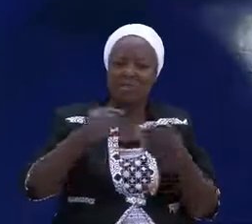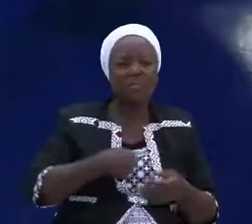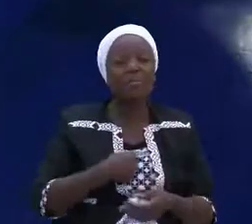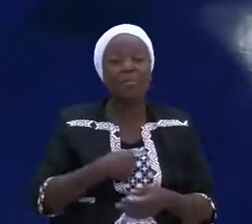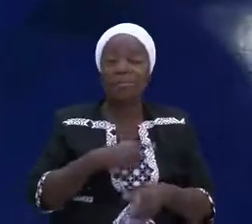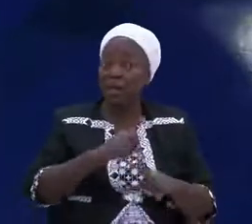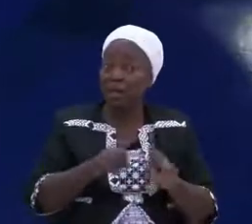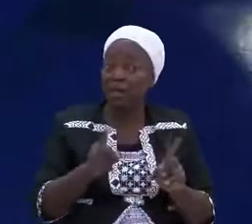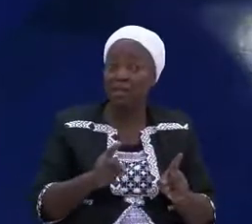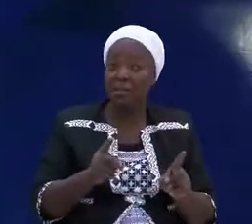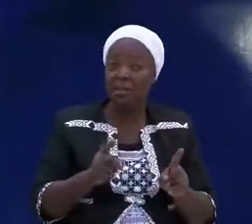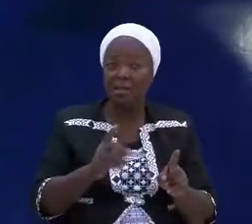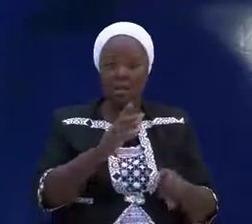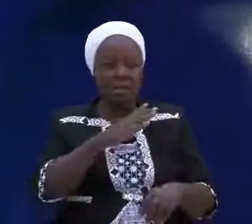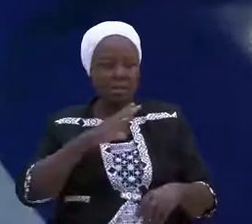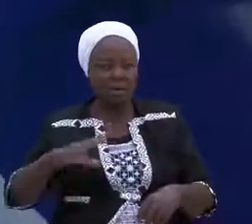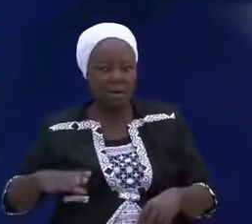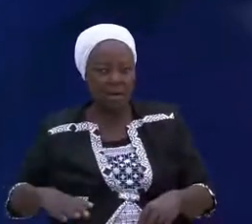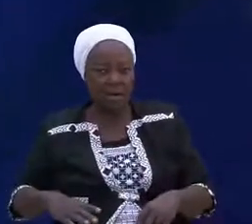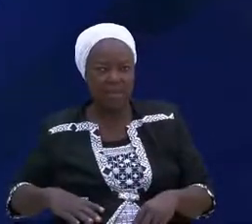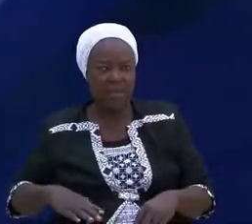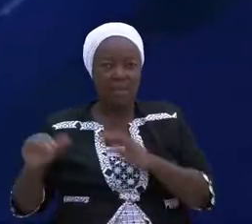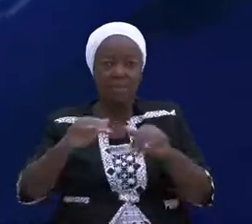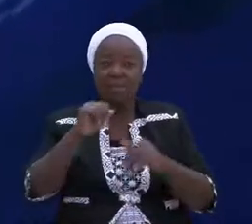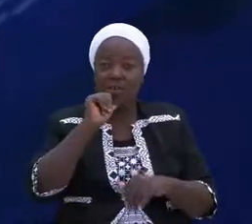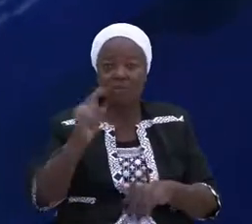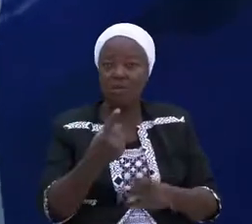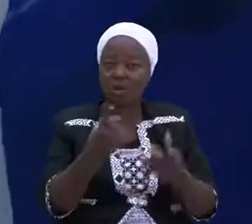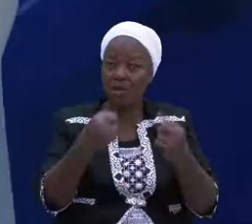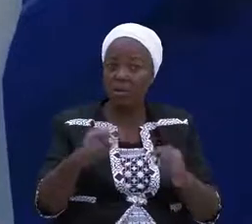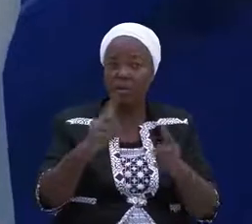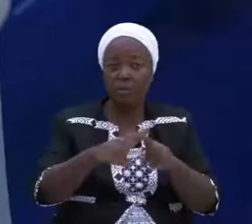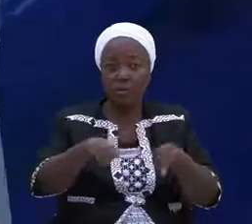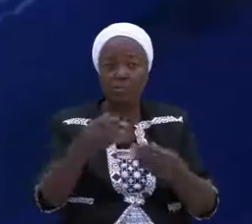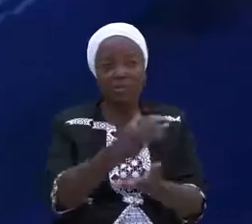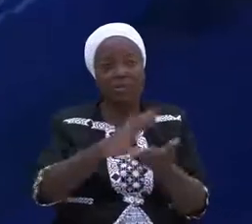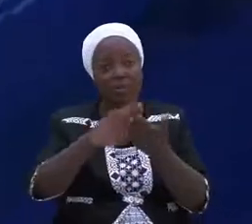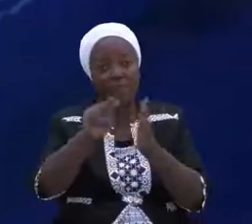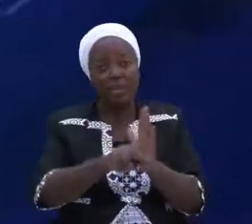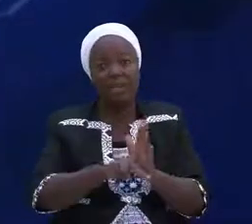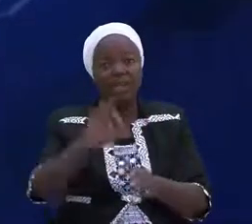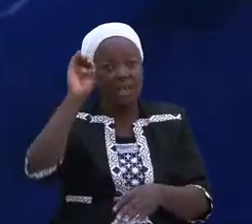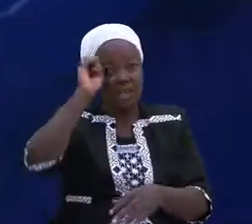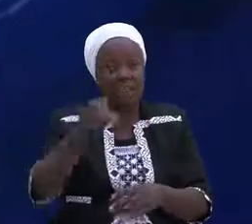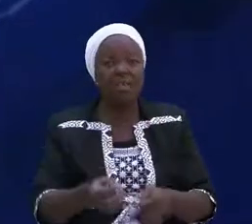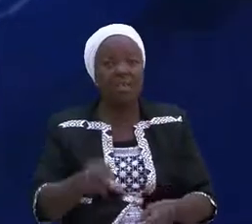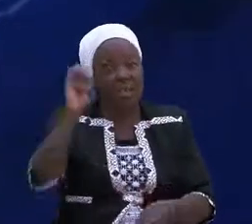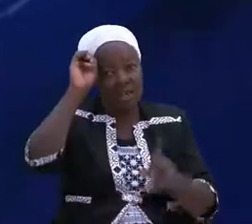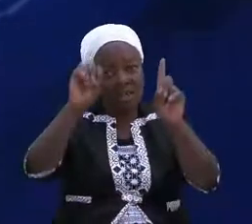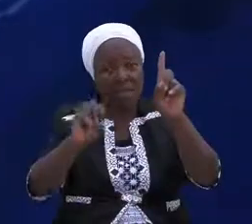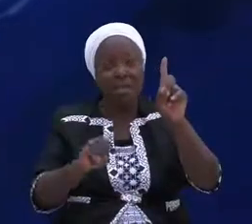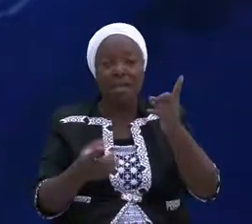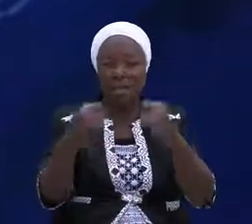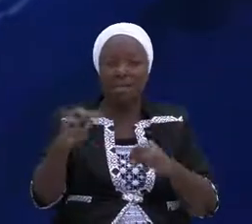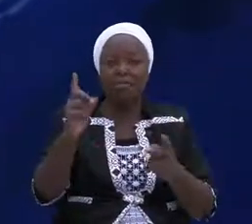pardonne-moi. Mais Christ, non seulement il est venu te donner le pardon, il est venu te donner